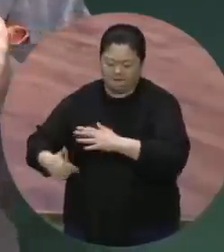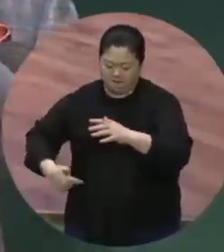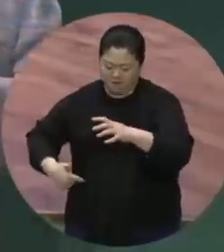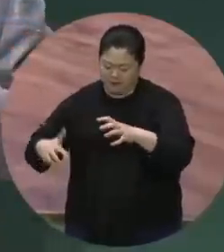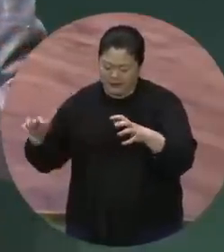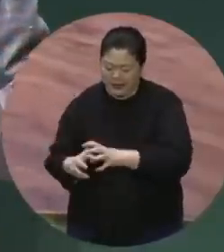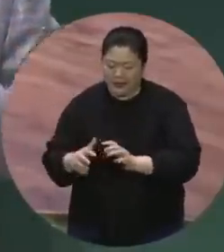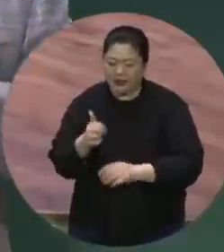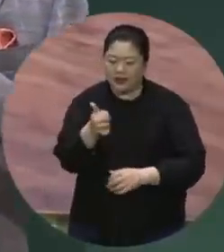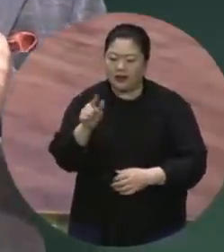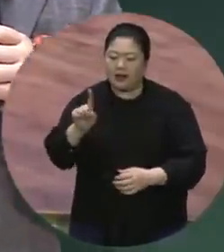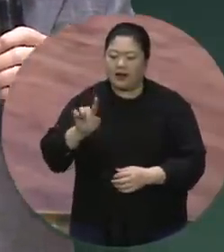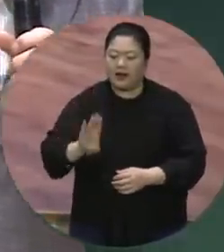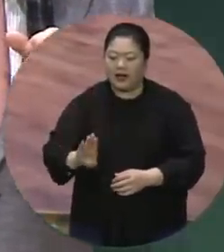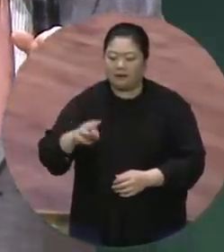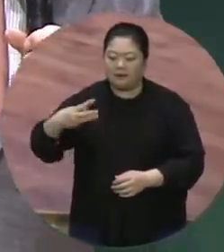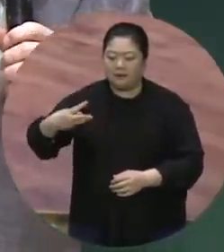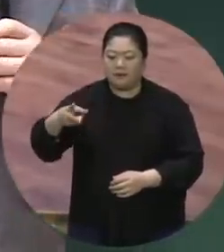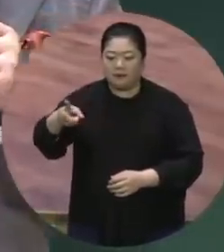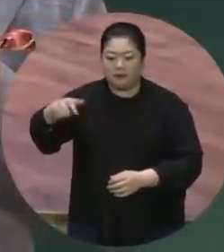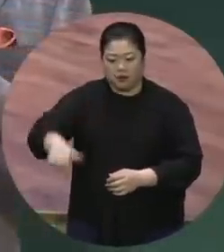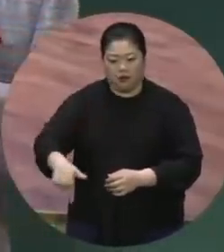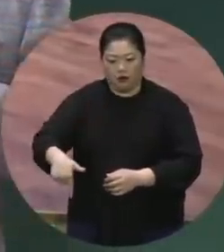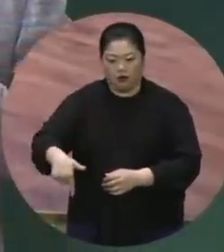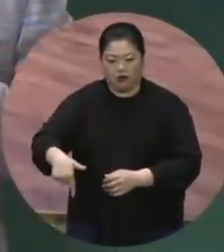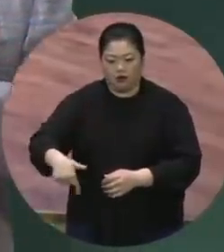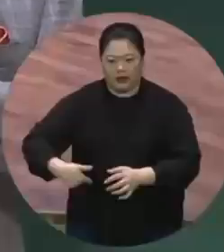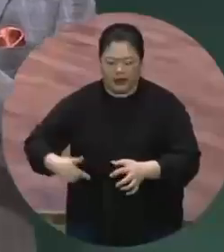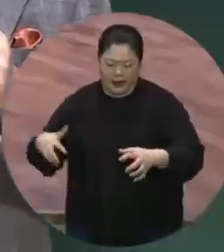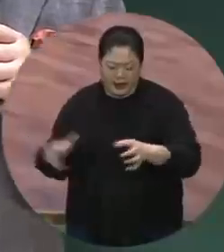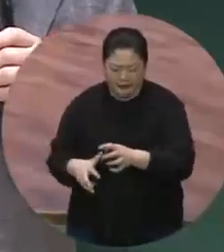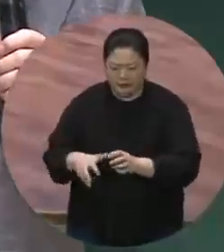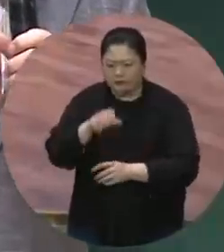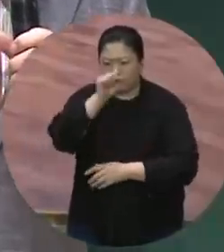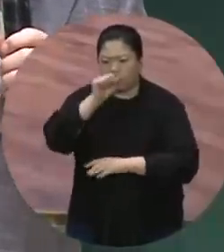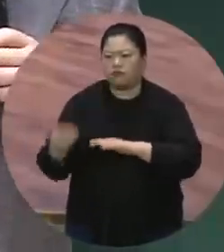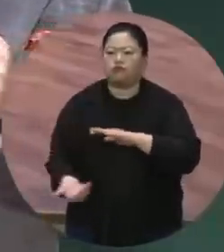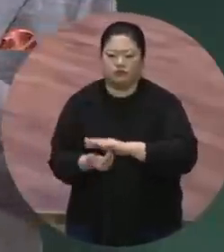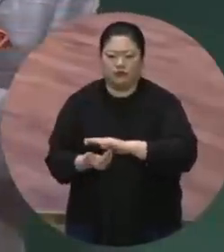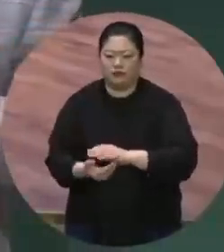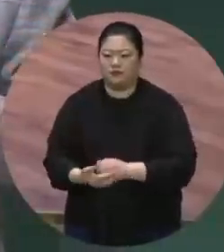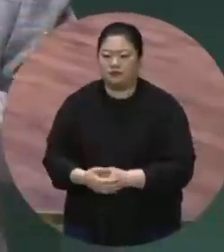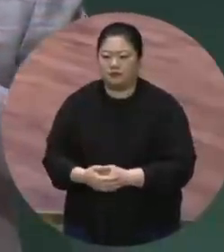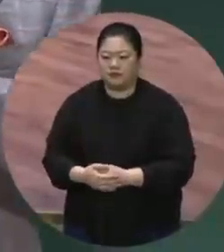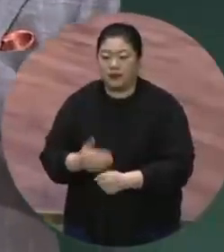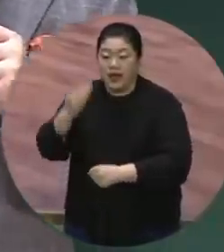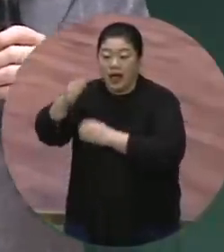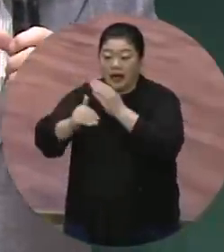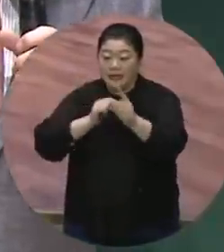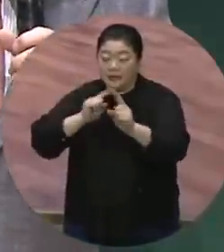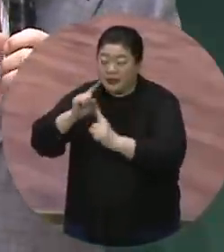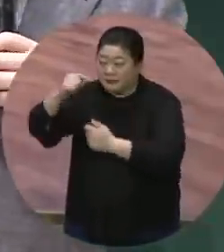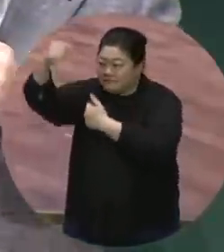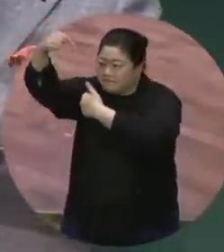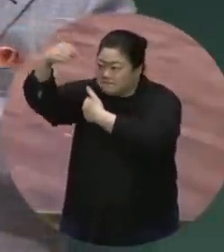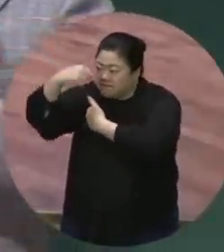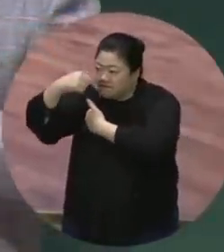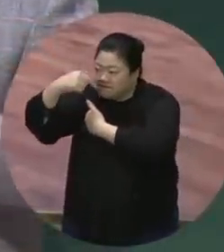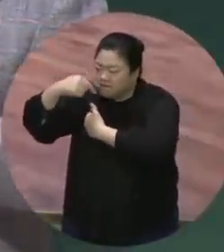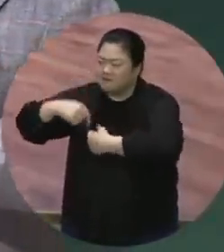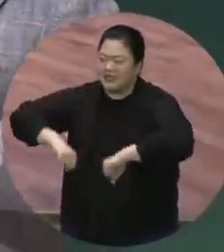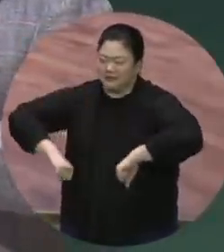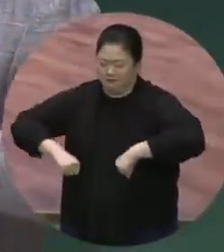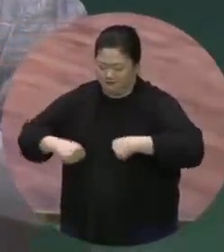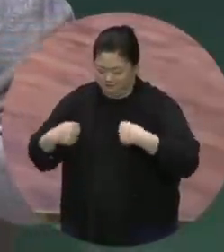합력해서 내가 하나님을 사랑하고 하나님 안에 있고 하나님 말씀에 순종하면 결국은 합력해서 뭘